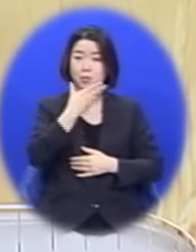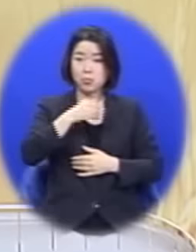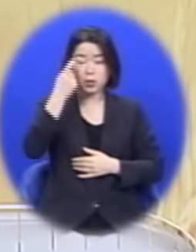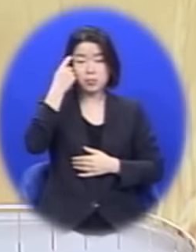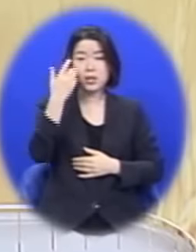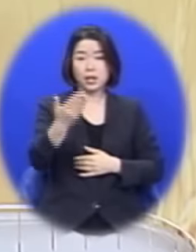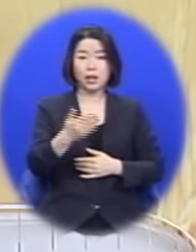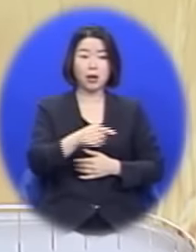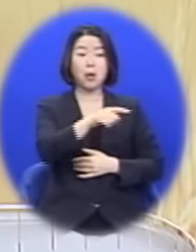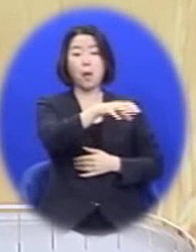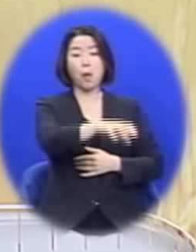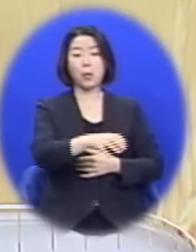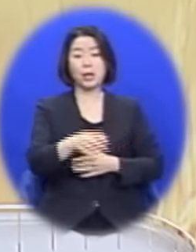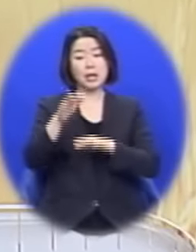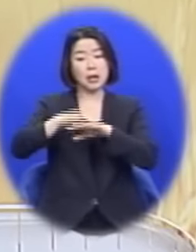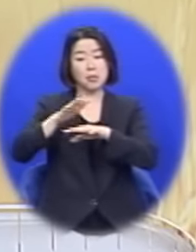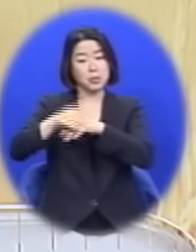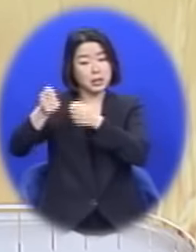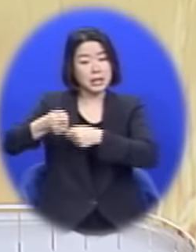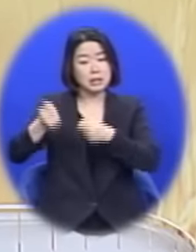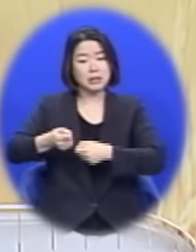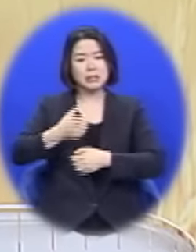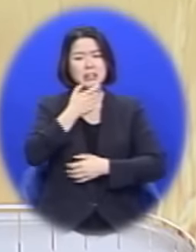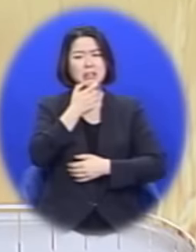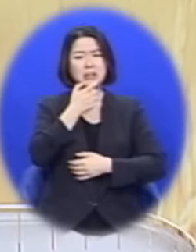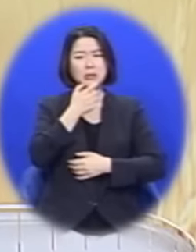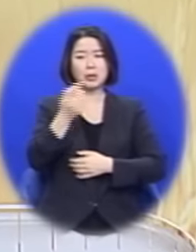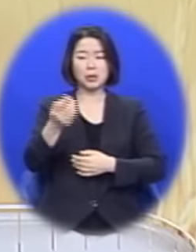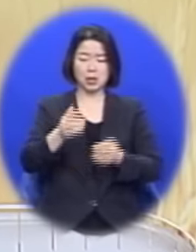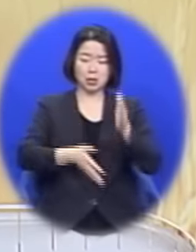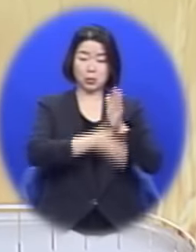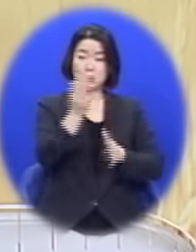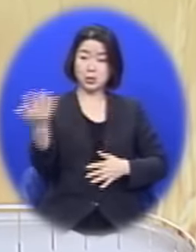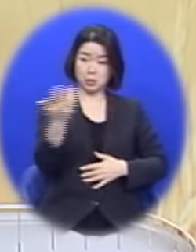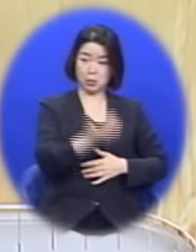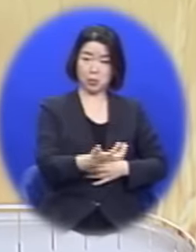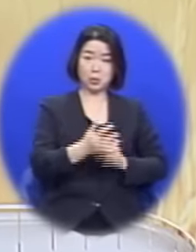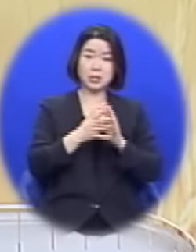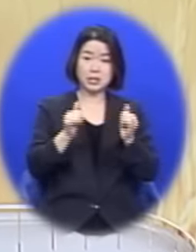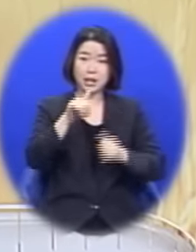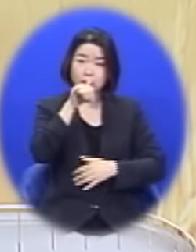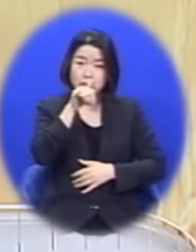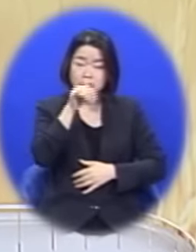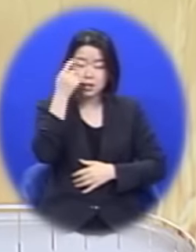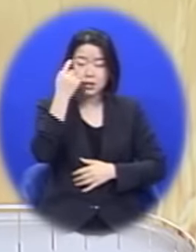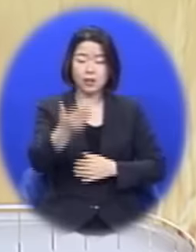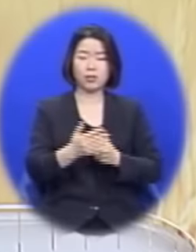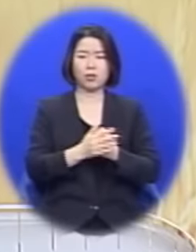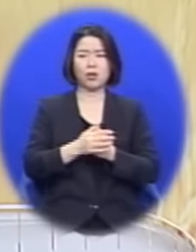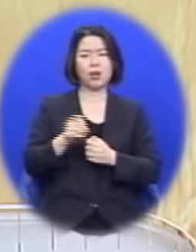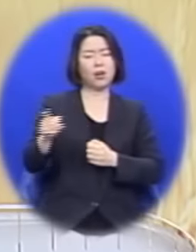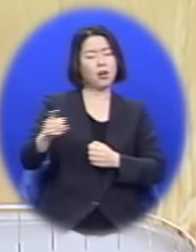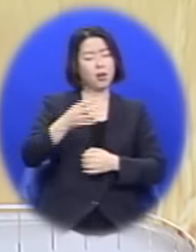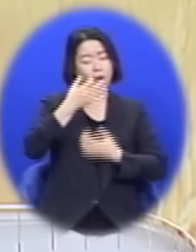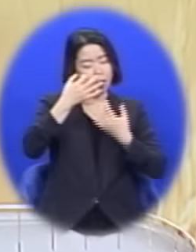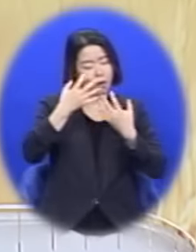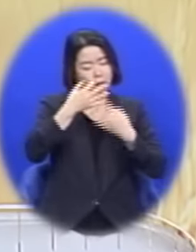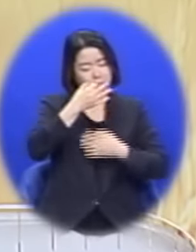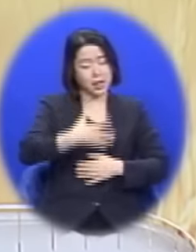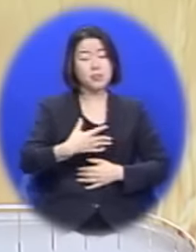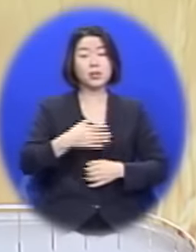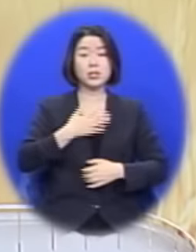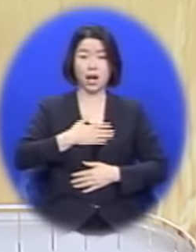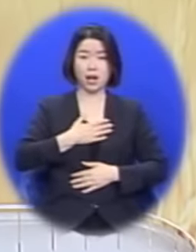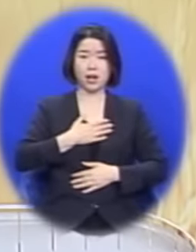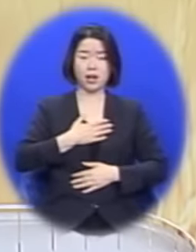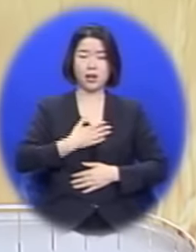오신 분들도 계시잖아요. 농사 짓는 게 얼마나 어려운지 농사 지어본 사람은 알잖아요. 아, 그런데 이스라엘